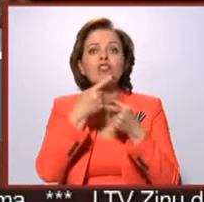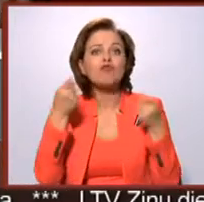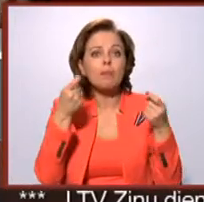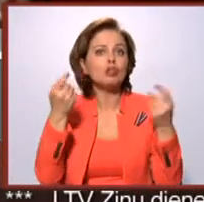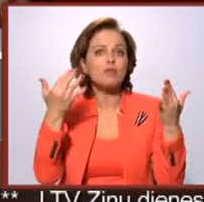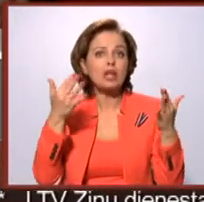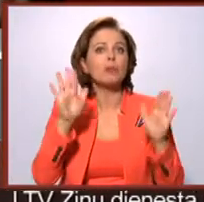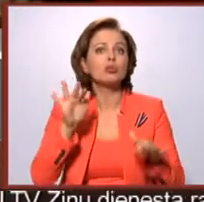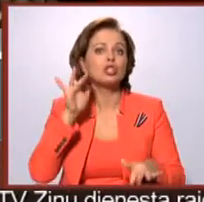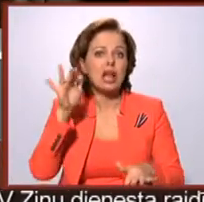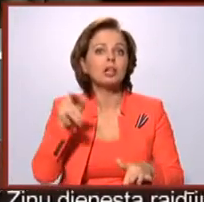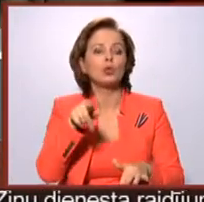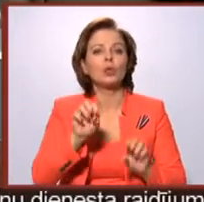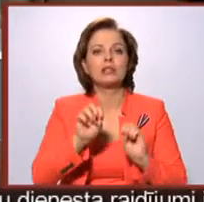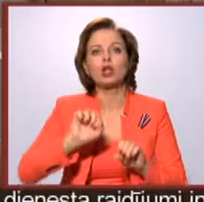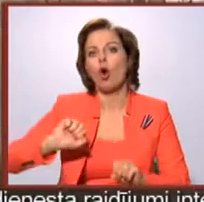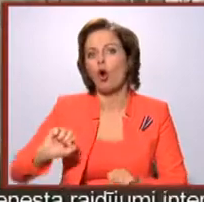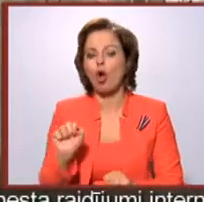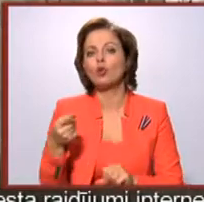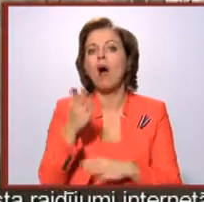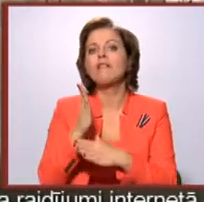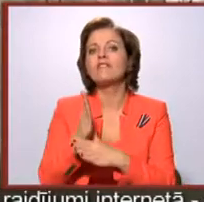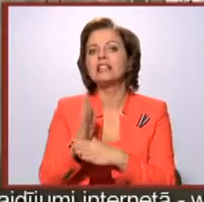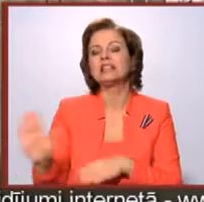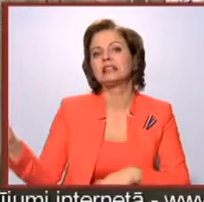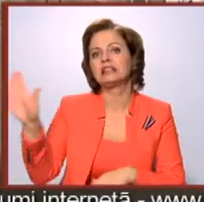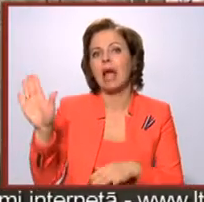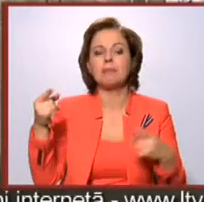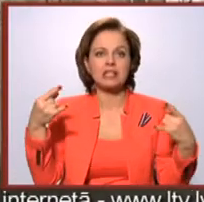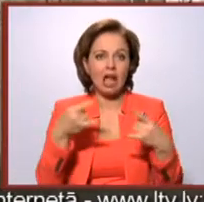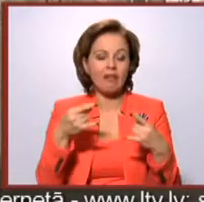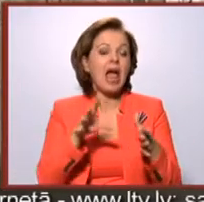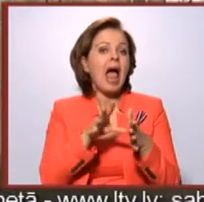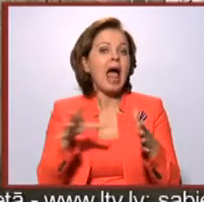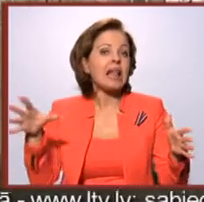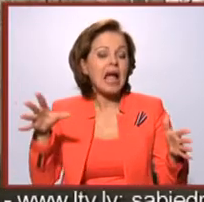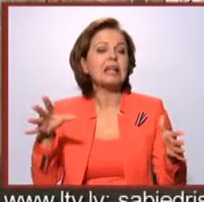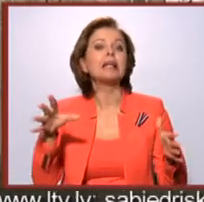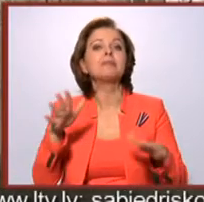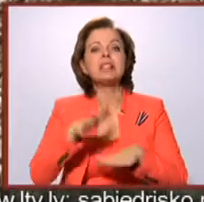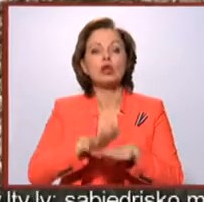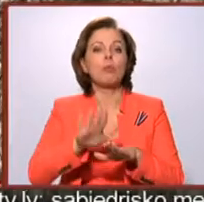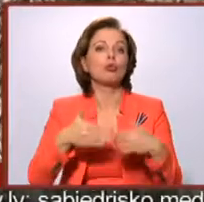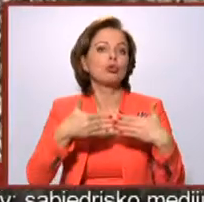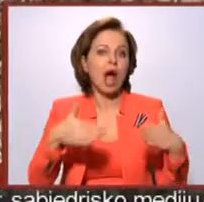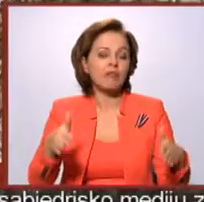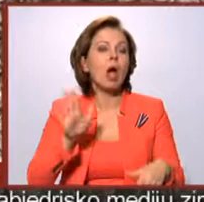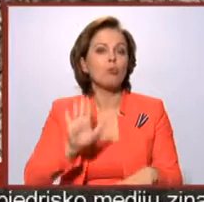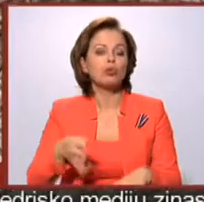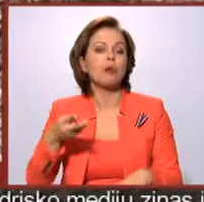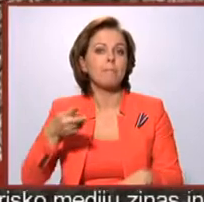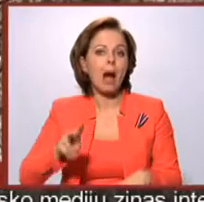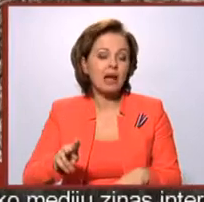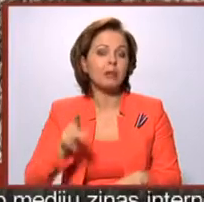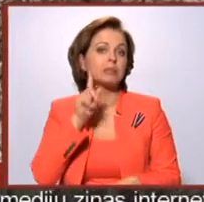no Vidzemes televīzijas. Valmieris stāsta to, ka elektrības tirgus tiks atvērts un šajā jomā gaidāmas izmaiņas viņi zina,